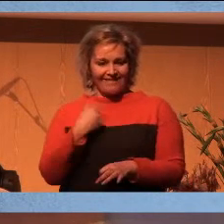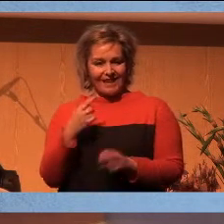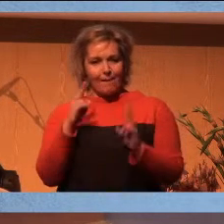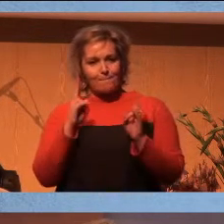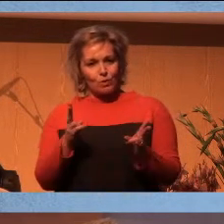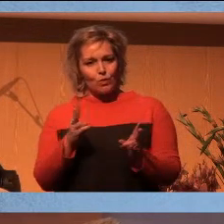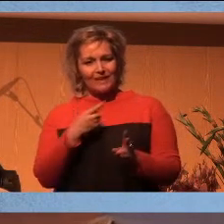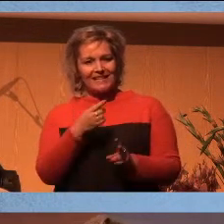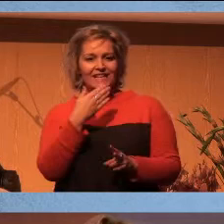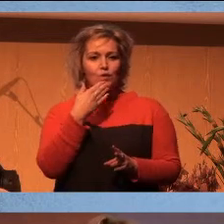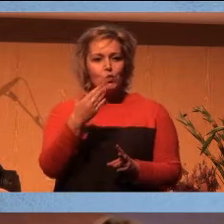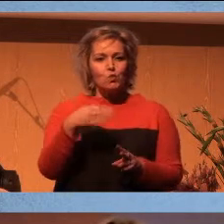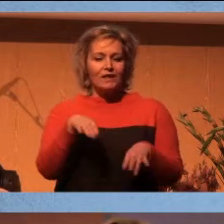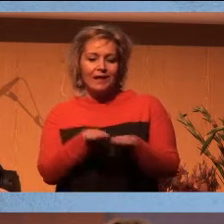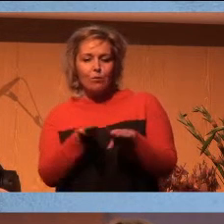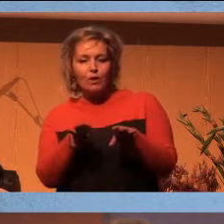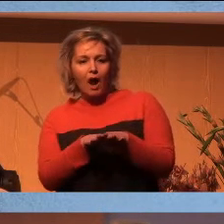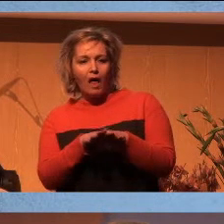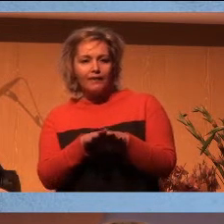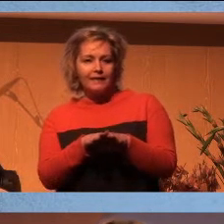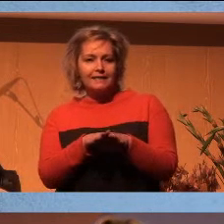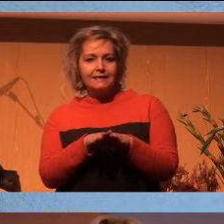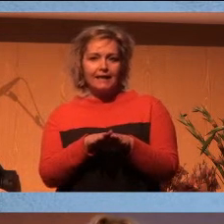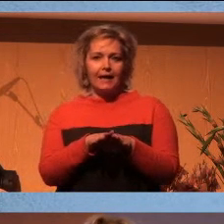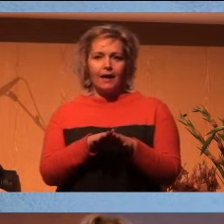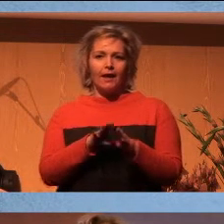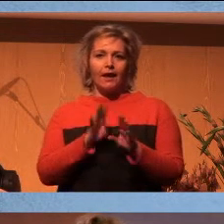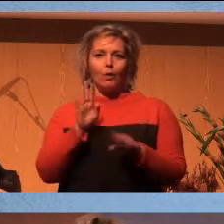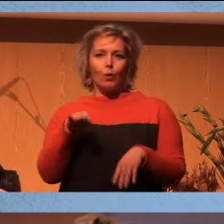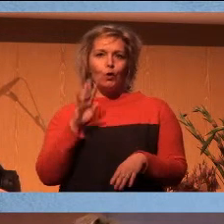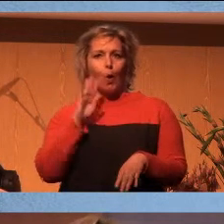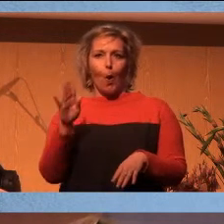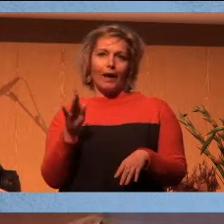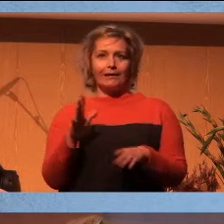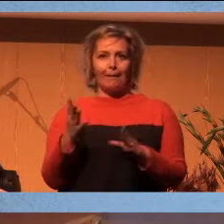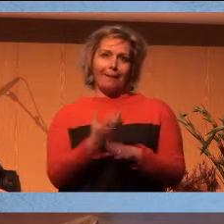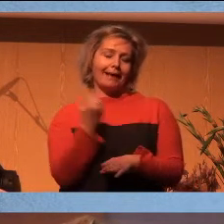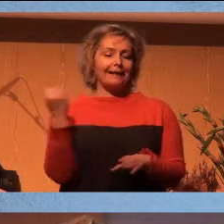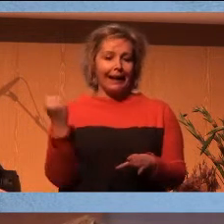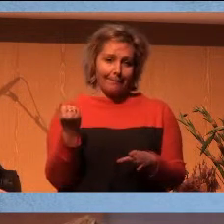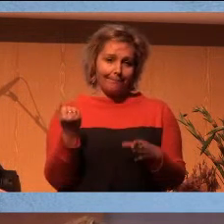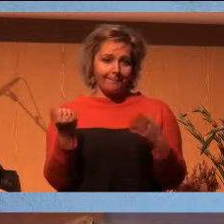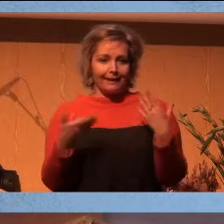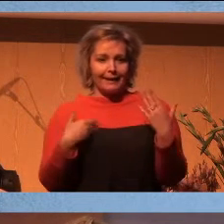å bruke disse gode, demokratisk uthørende begrepene,